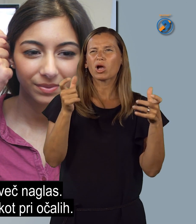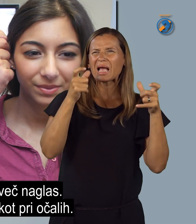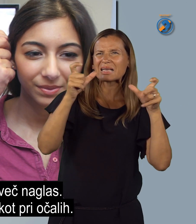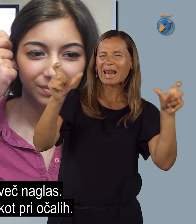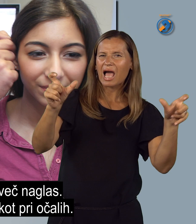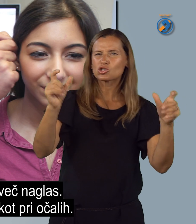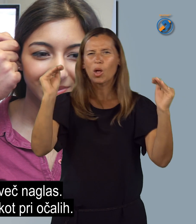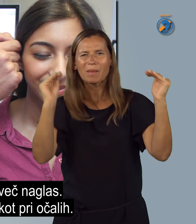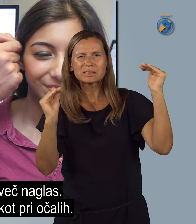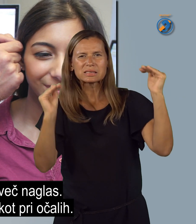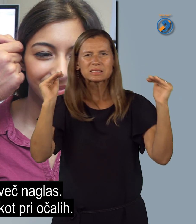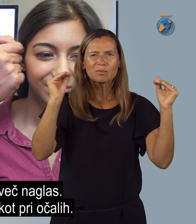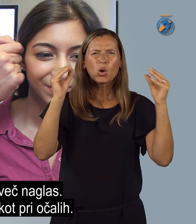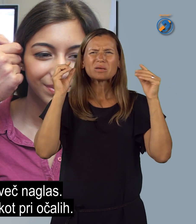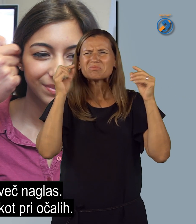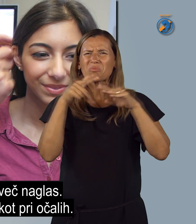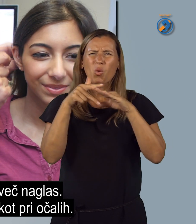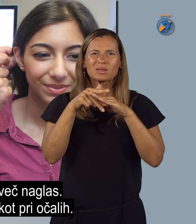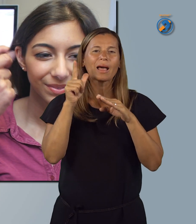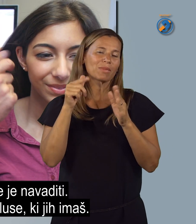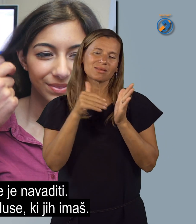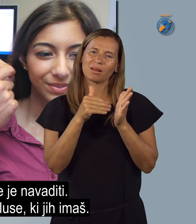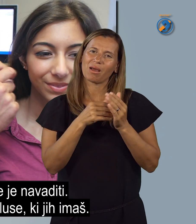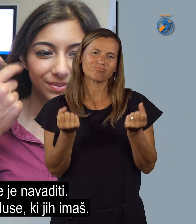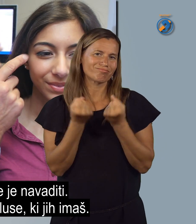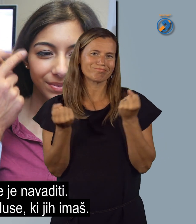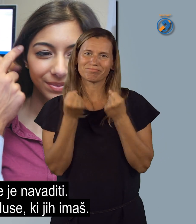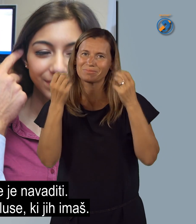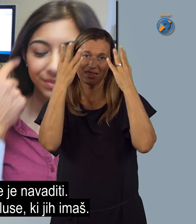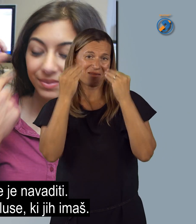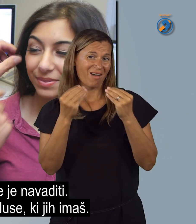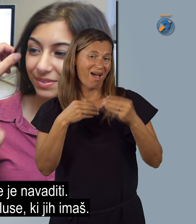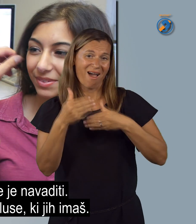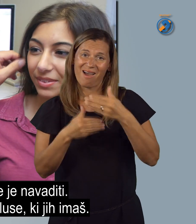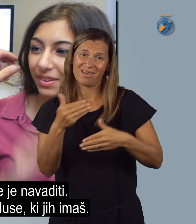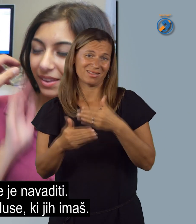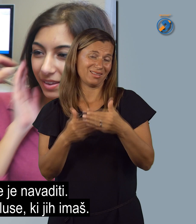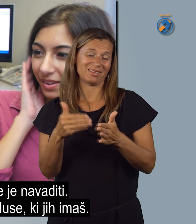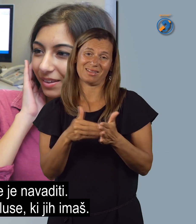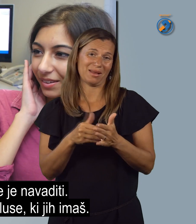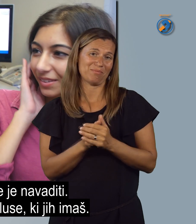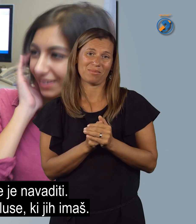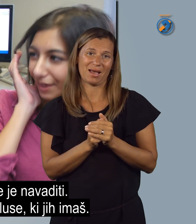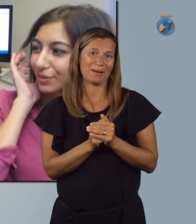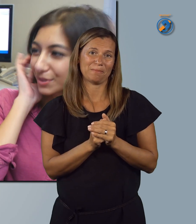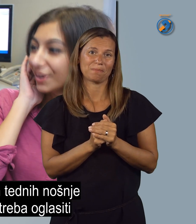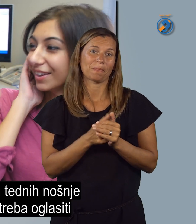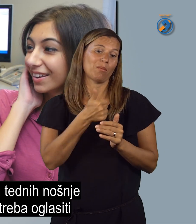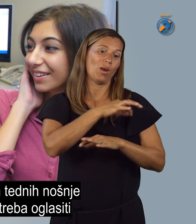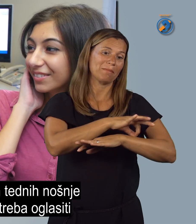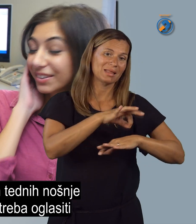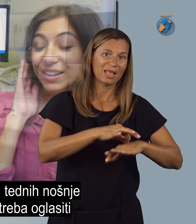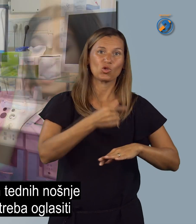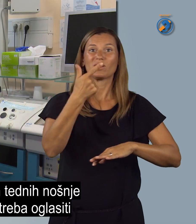na glas, nekaj te malo tišči, tako ga dučala, ampak potrebno se je navaditi, potrebno se je skoncentrirati na pluse, ki jih imaš. Po